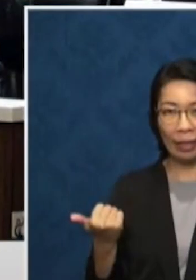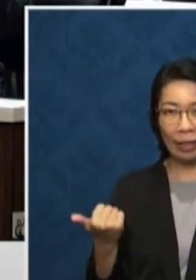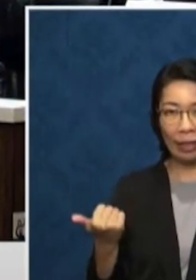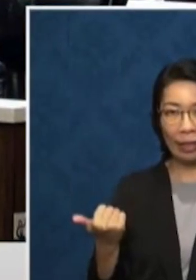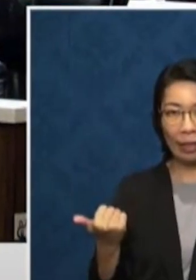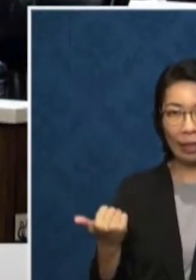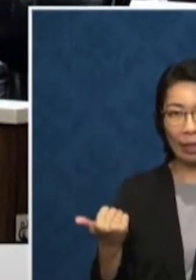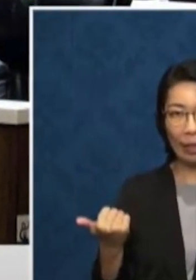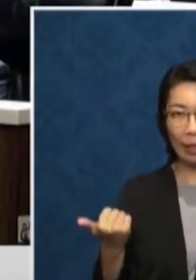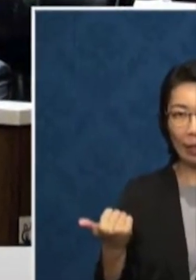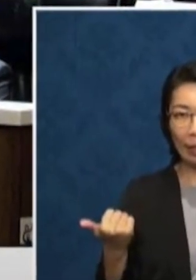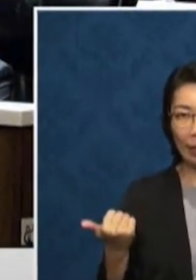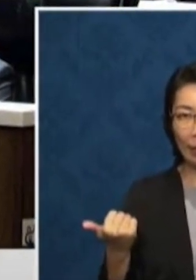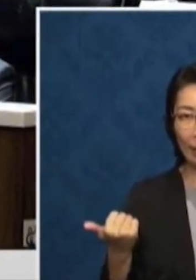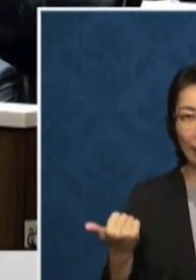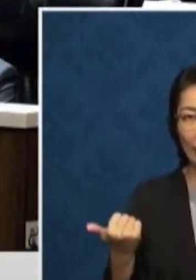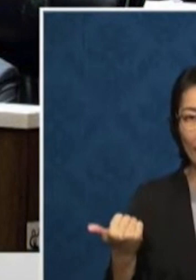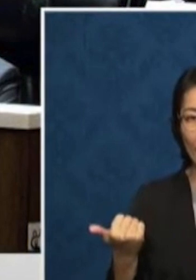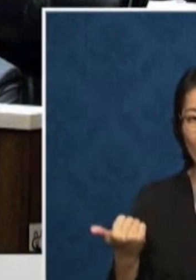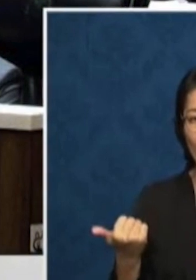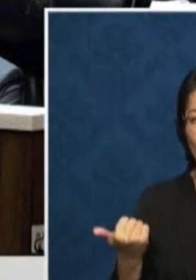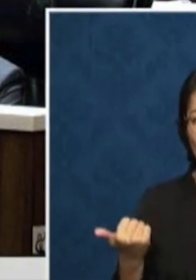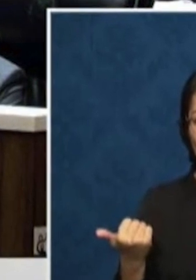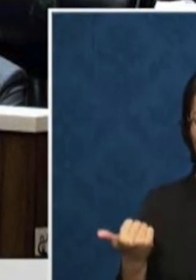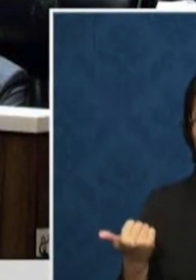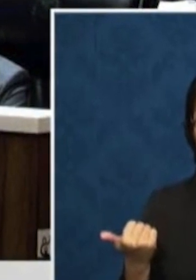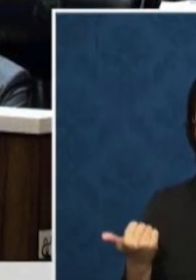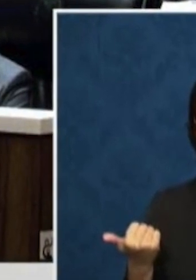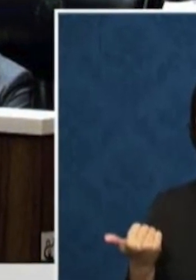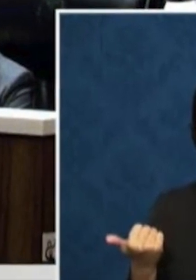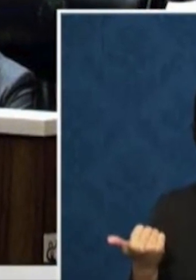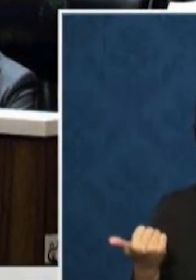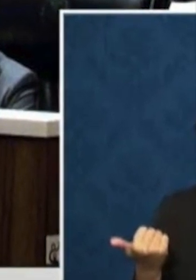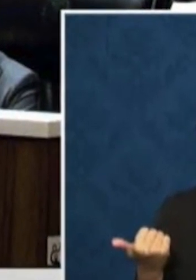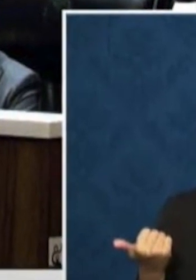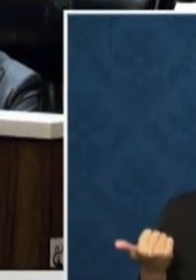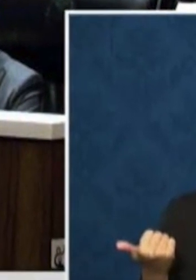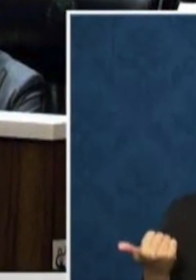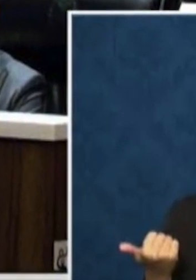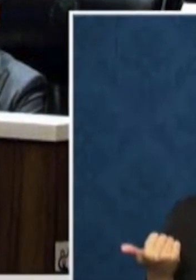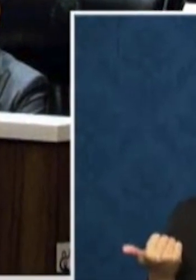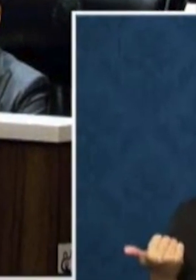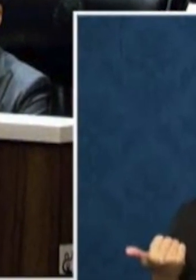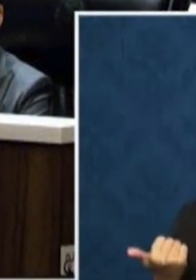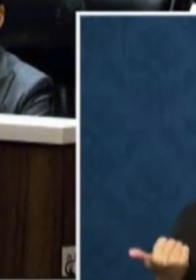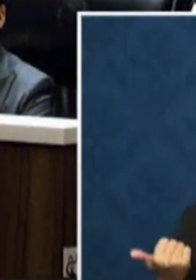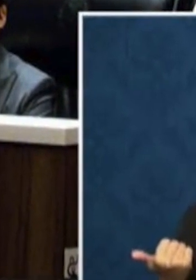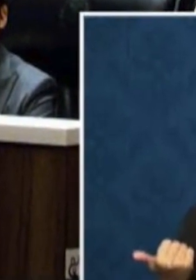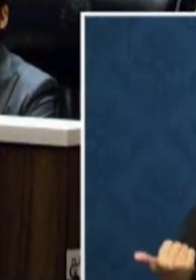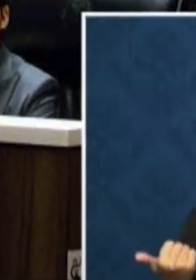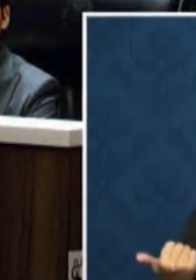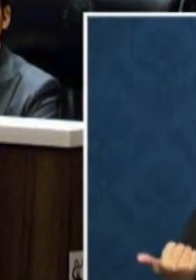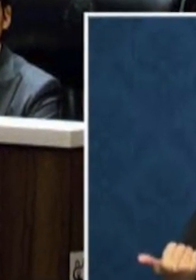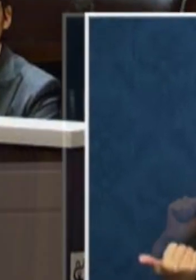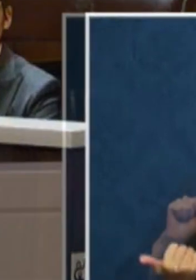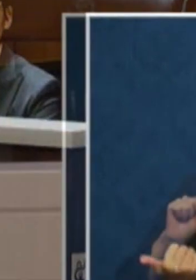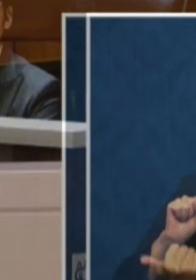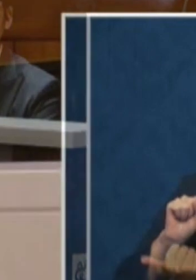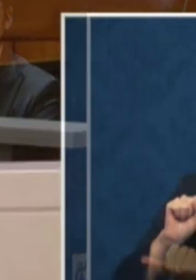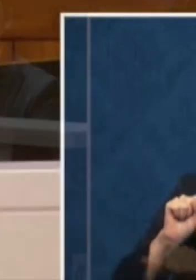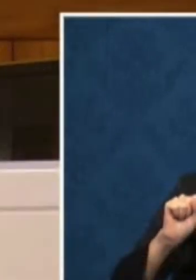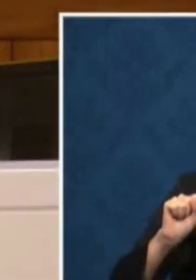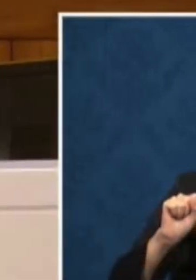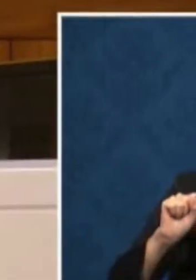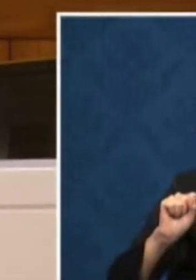รองประธานคนที่ 2ทำหน้าที่เป็นประธานซึ่งในช่วงกระทู้ถามสดของพรรคก้าไกลค่ะที่ตั้งคำถามโดยนายชวัฒน์ตุลาธน